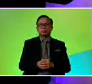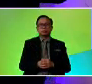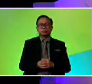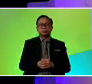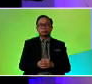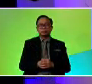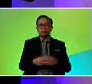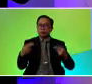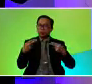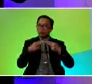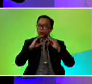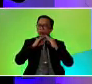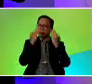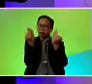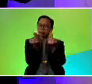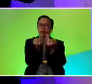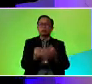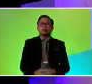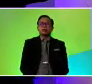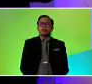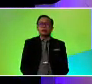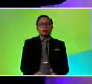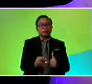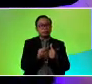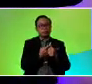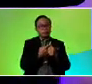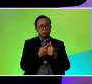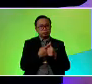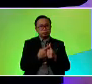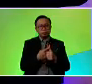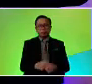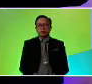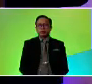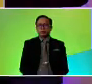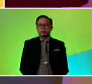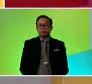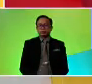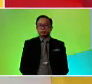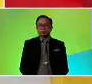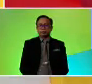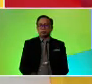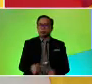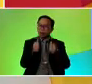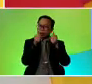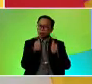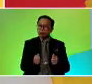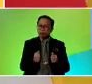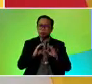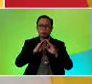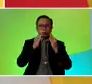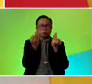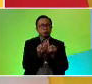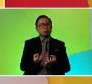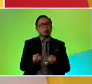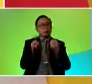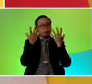berhubungan keluarga oke yang pertama adalah berlaku dalam hubungan keluarga yang bilangan ahlinya ramai dan